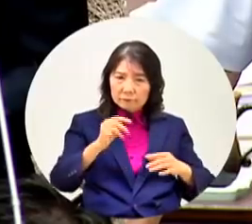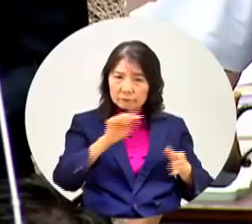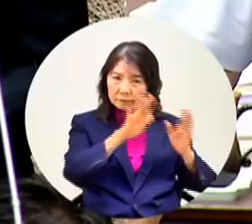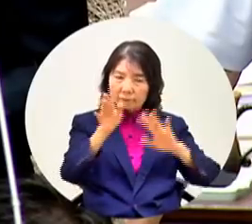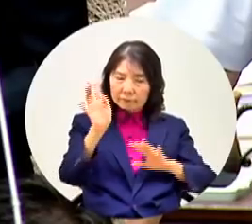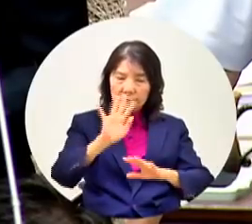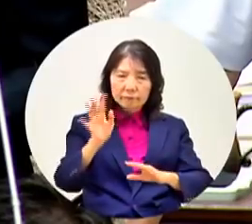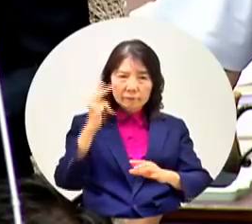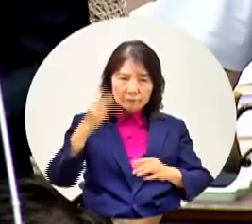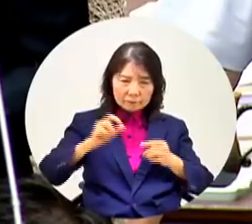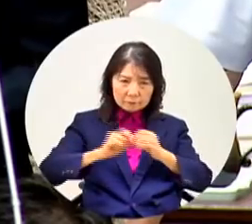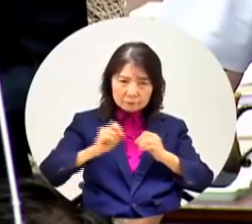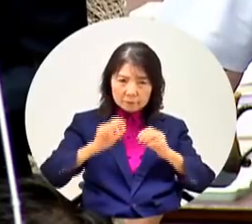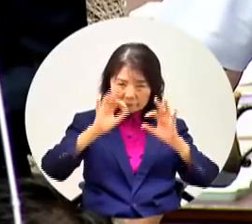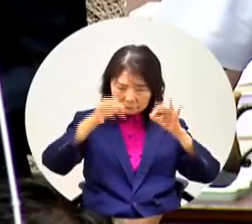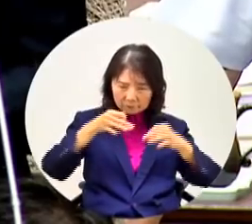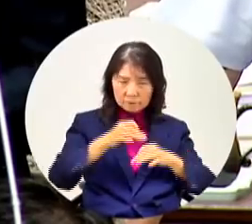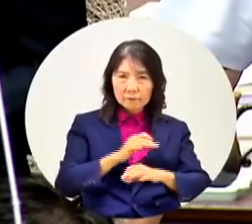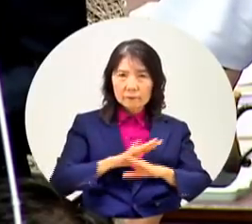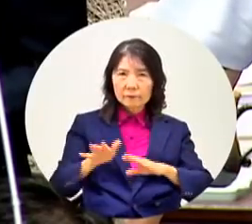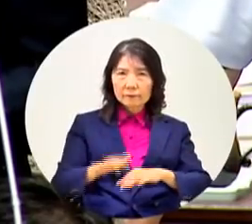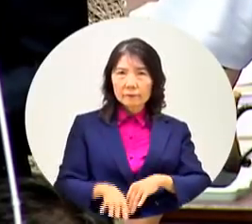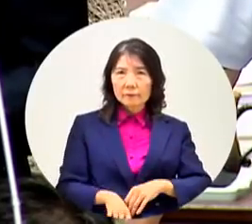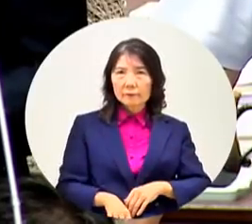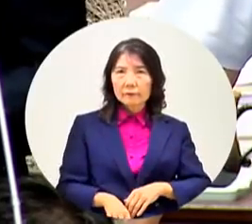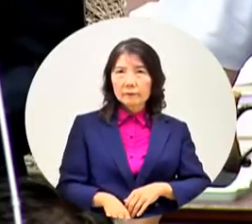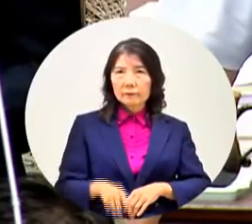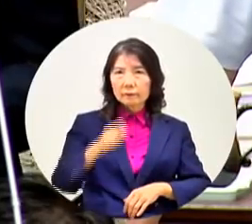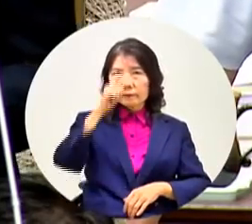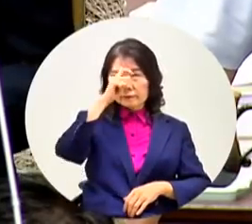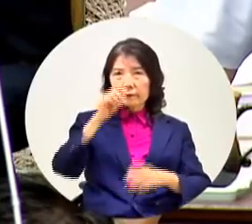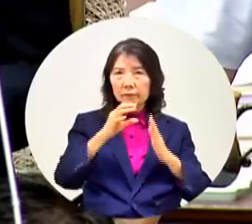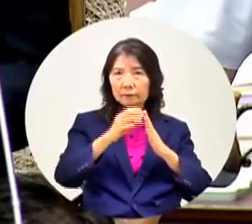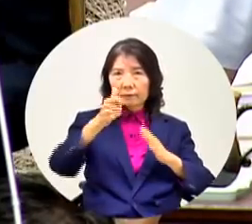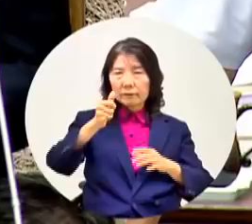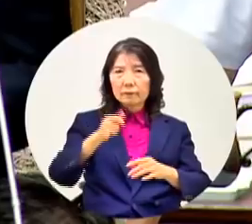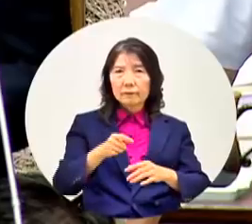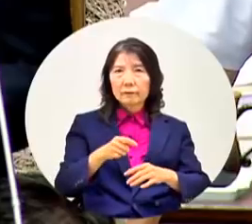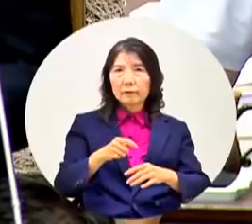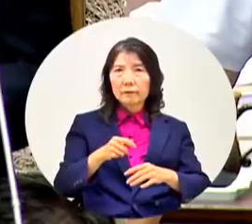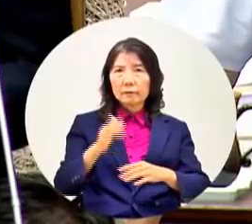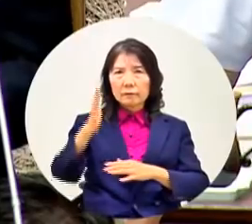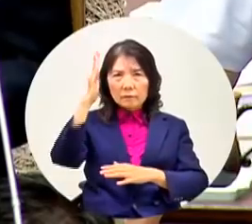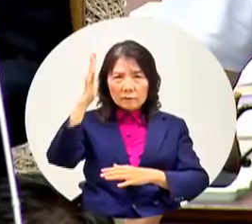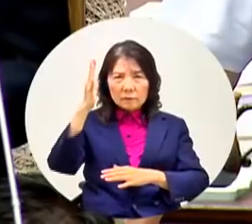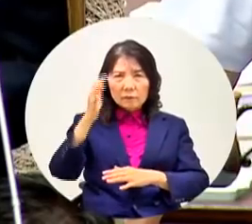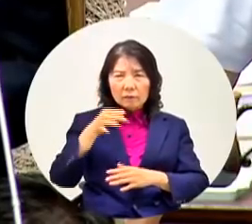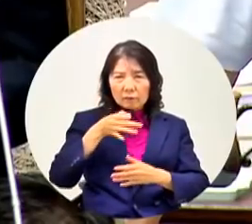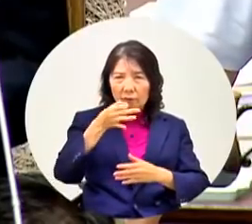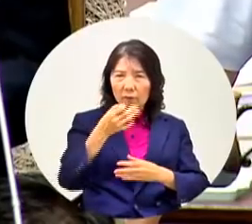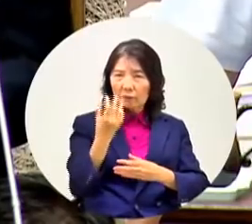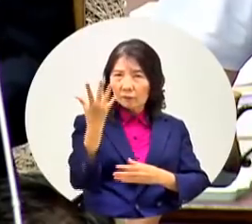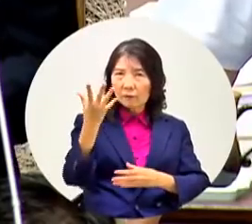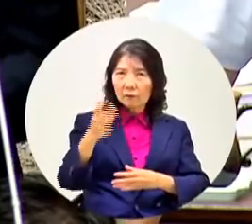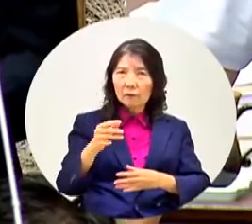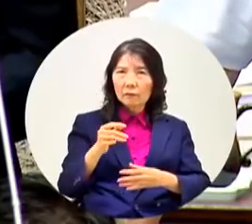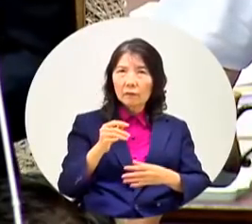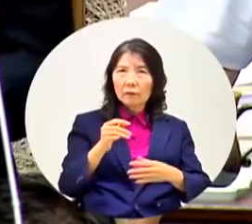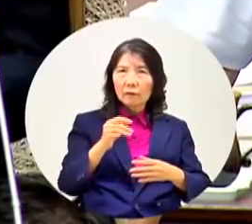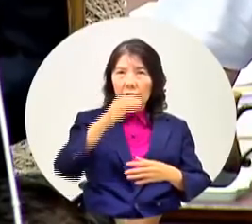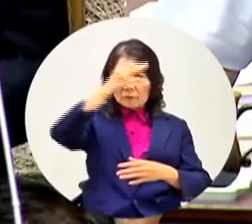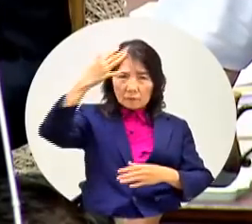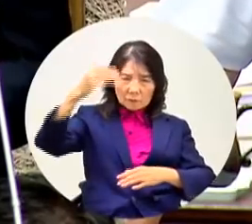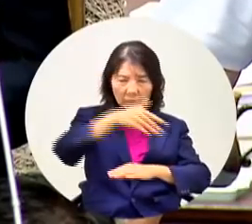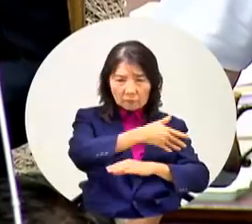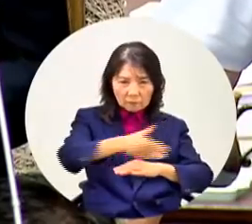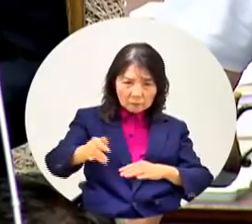的规划跟检讨。 局长，我即马是期待讲，以咱的政府用这么大的经费来整治这个凤山区，有咱